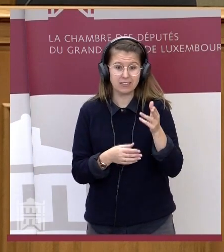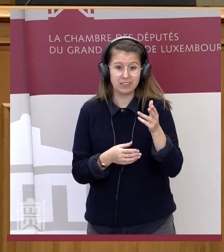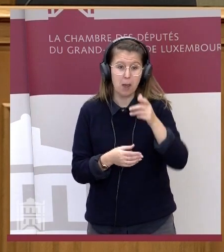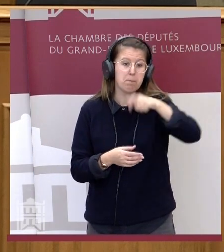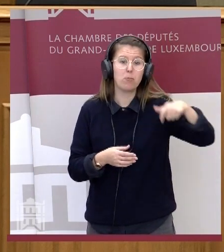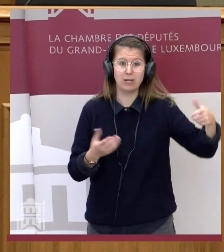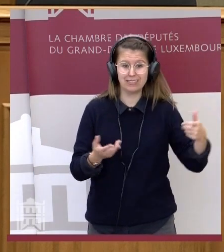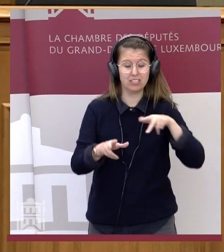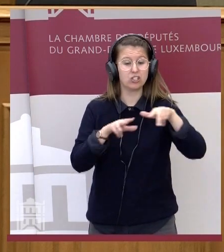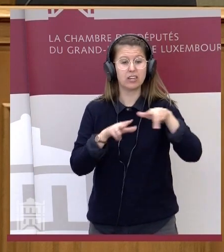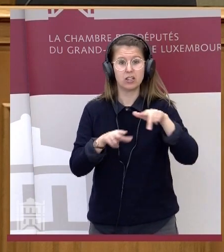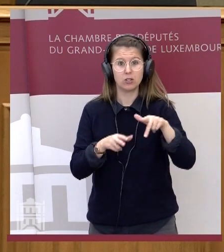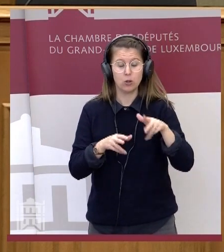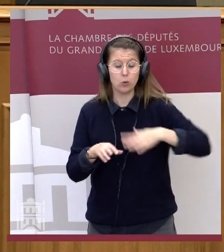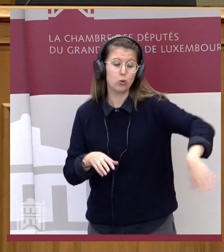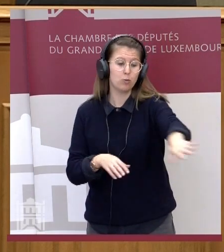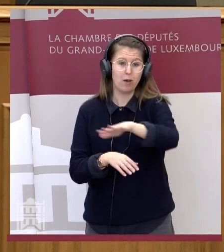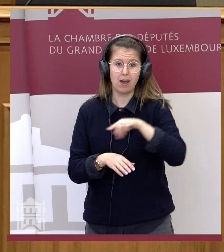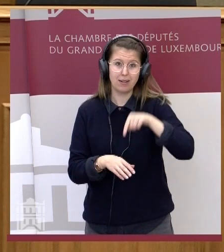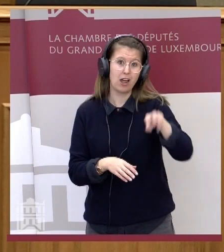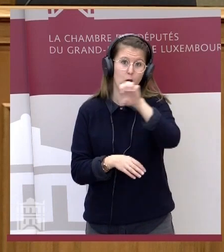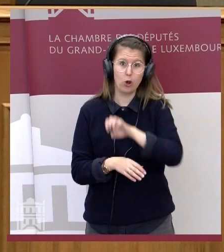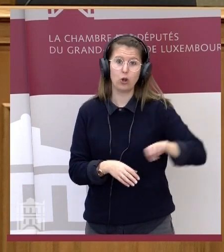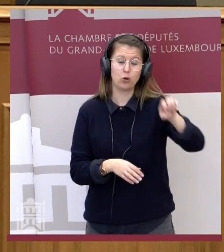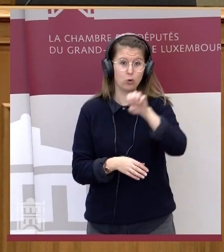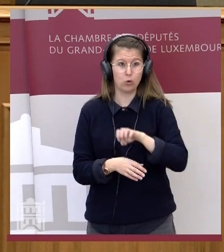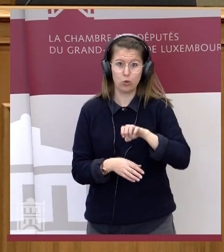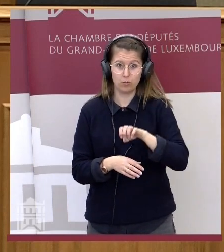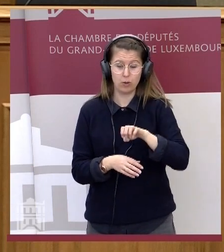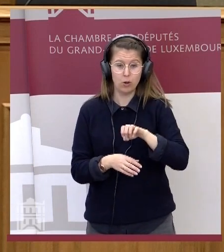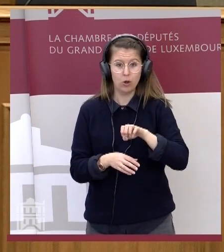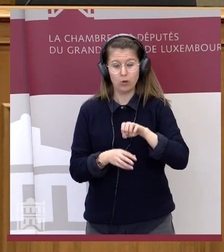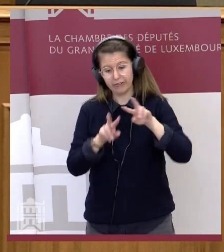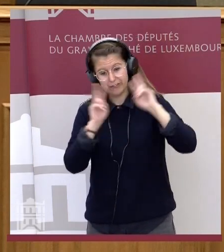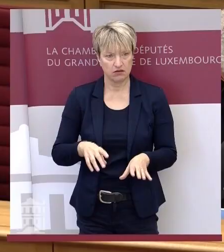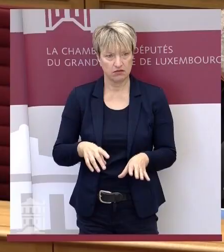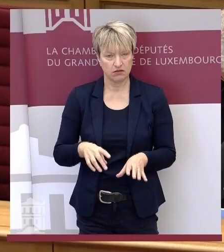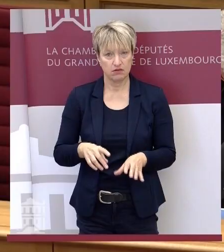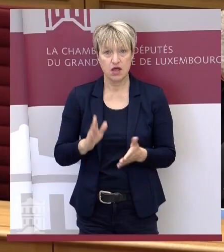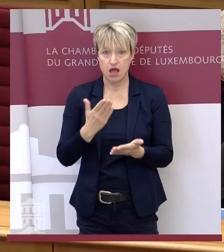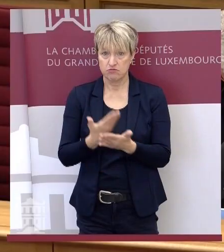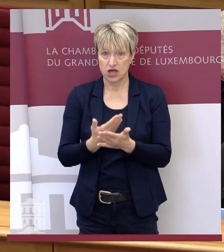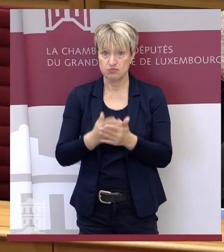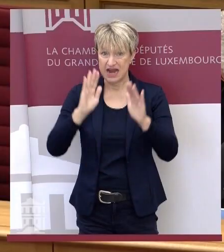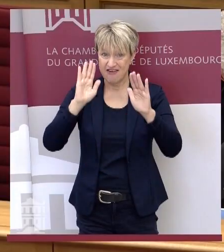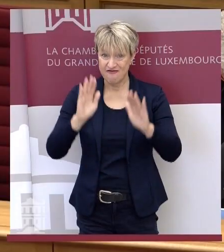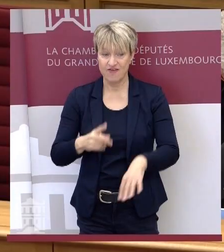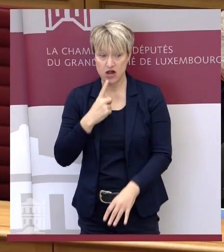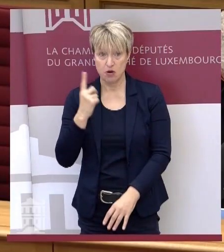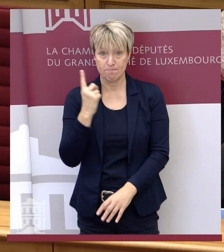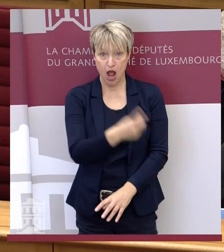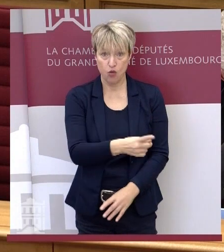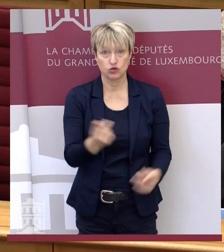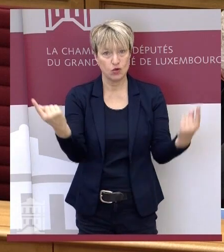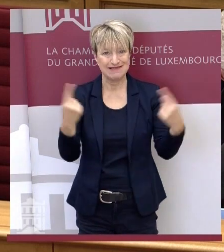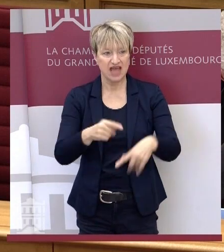rechtspopulistisch Regierungen überall in Europa und überall auf der Welt machen. Es kann nicht sein, Herr Feio, dass